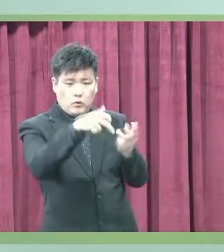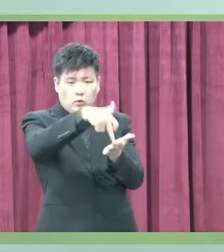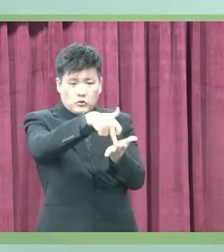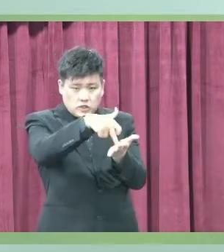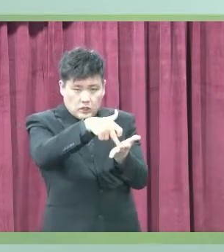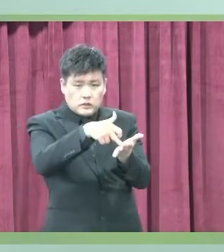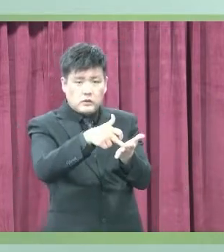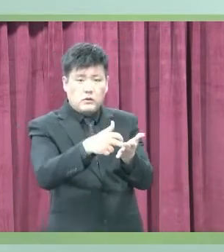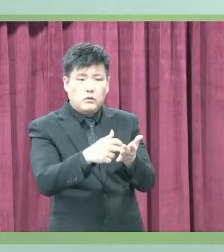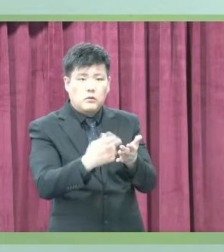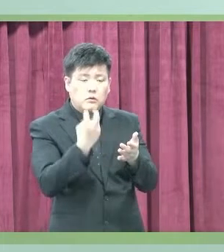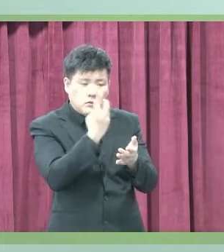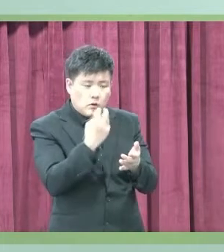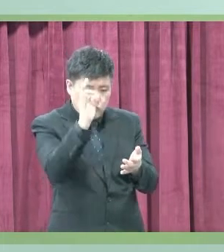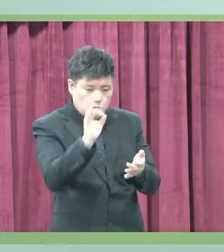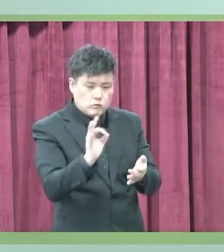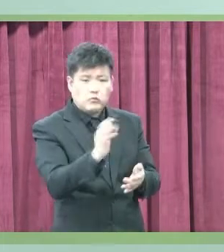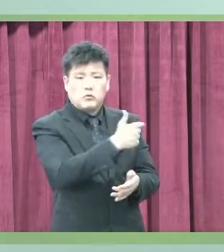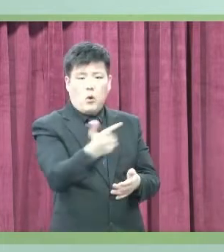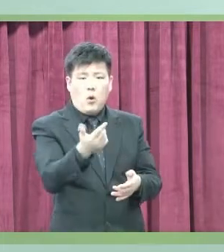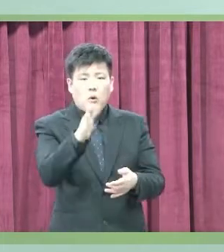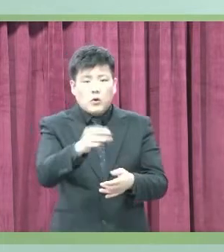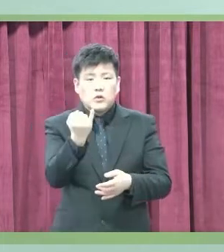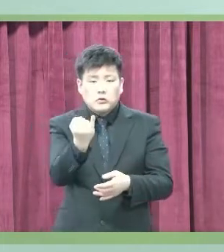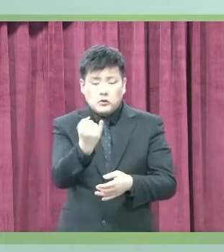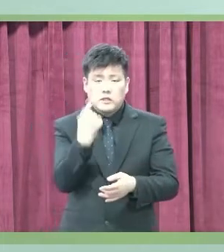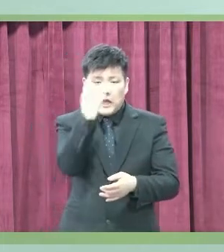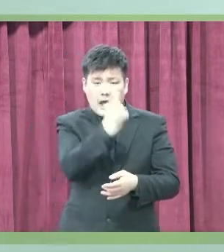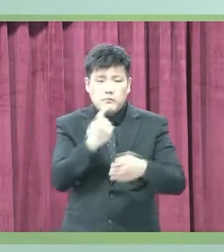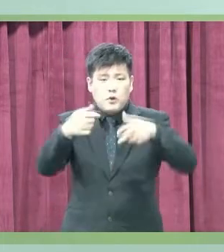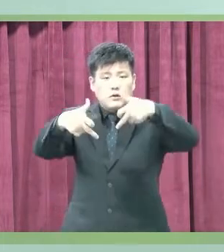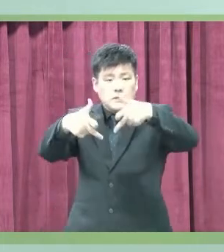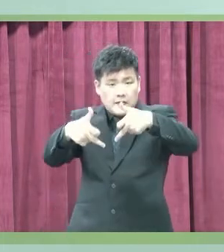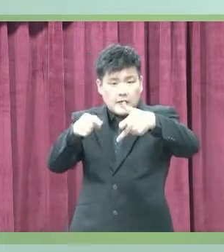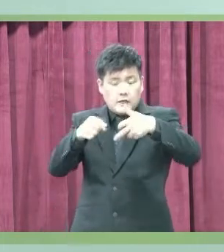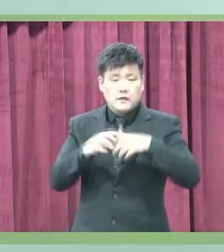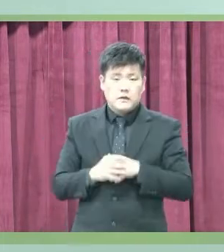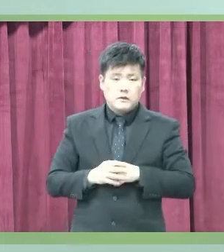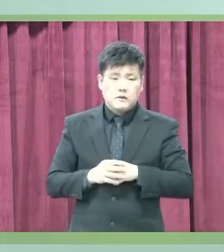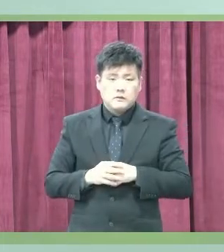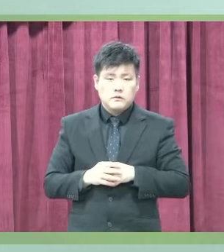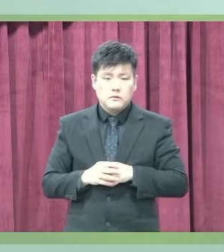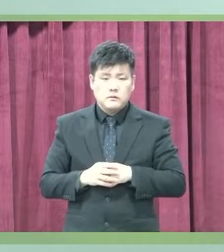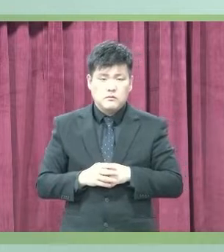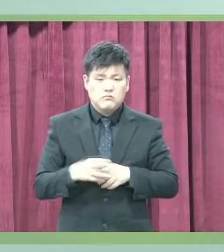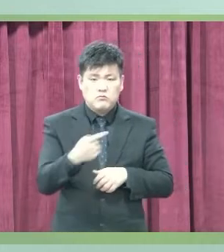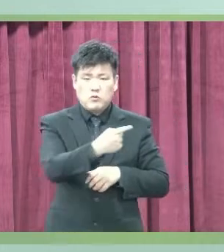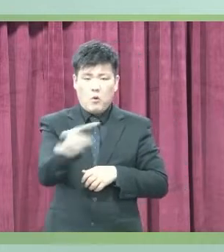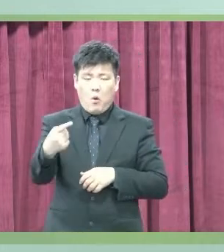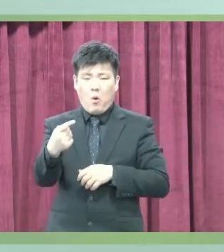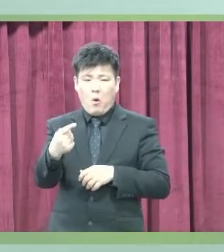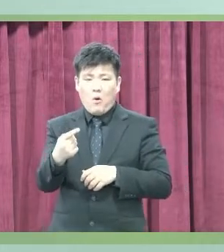보였고 그 여성은 안면에서의 가장 안면 장애에서 가장 높은 그 수검률을